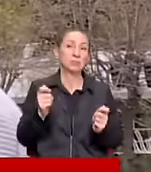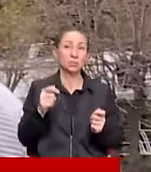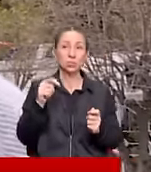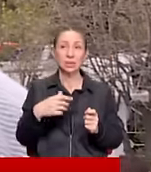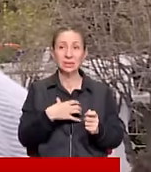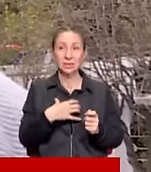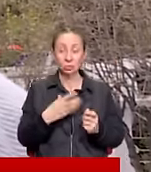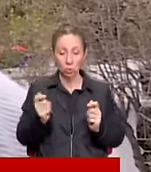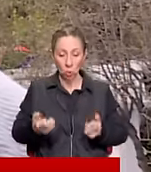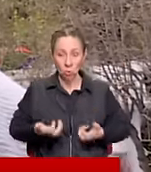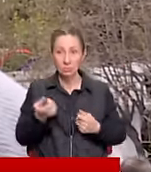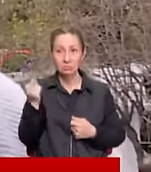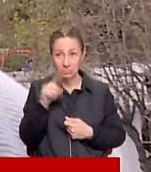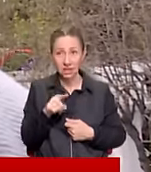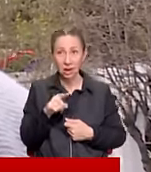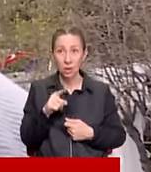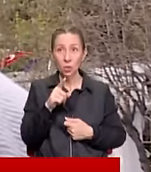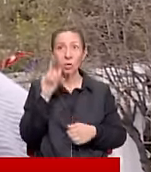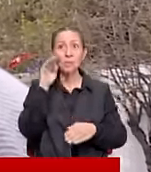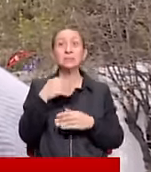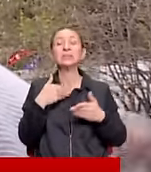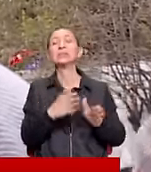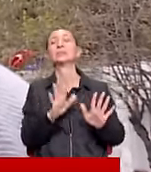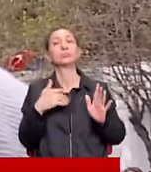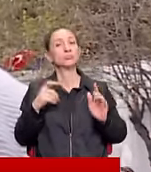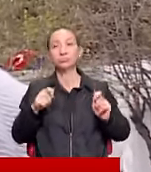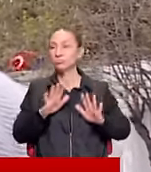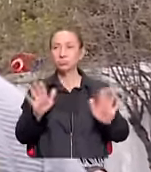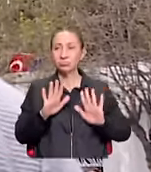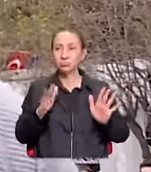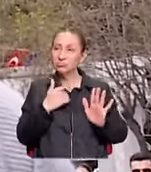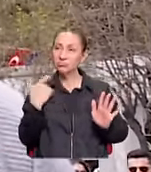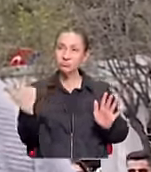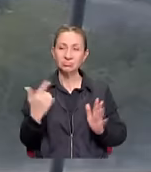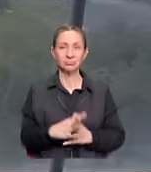Şimdi kendimi zor kurtardım, bir daha onların bataklığına düşmemek için kullanmıyorum kesinlikle.